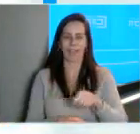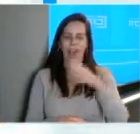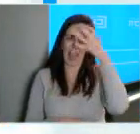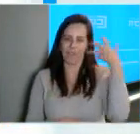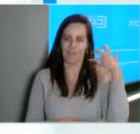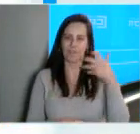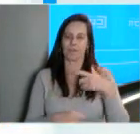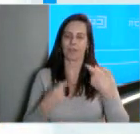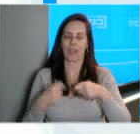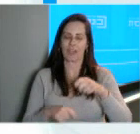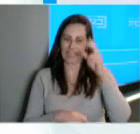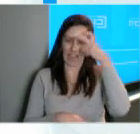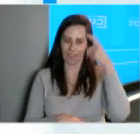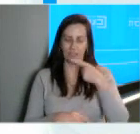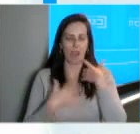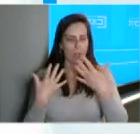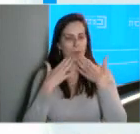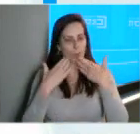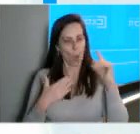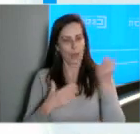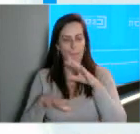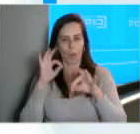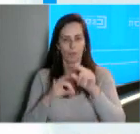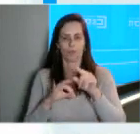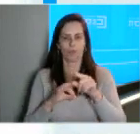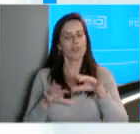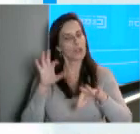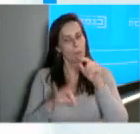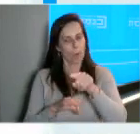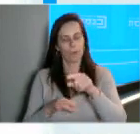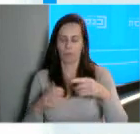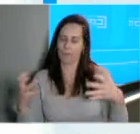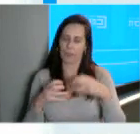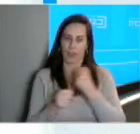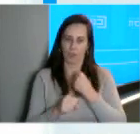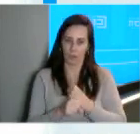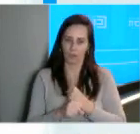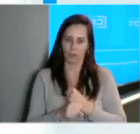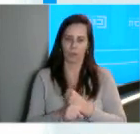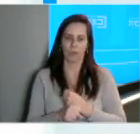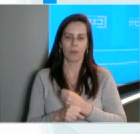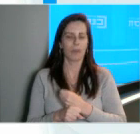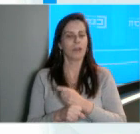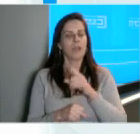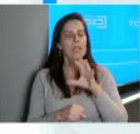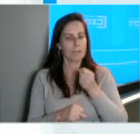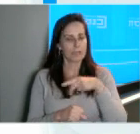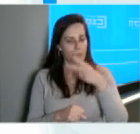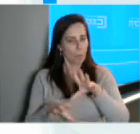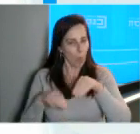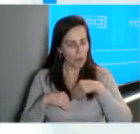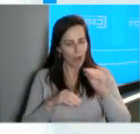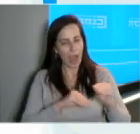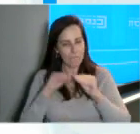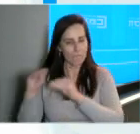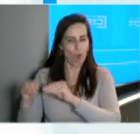לוי. חברת הכנסת לוי הודתה לבוחריה על כך שהצביעו לה ולחברי מפלגתה. והורה שאלה, האם תהיה מוכנה